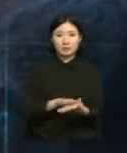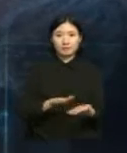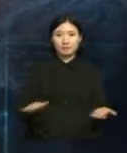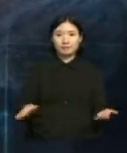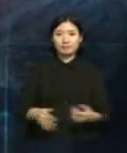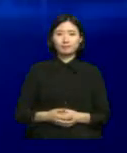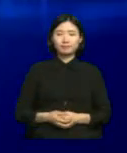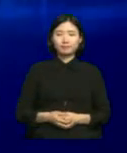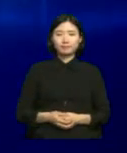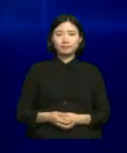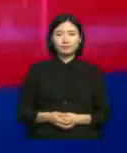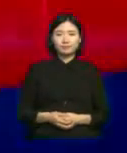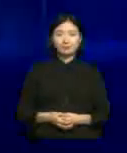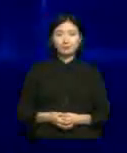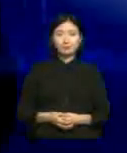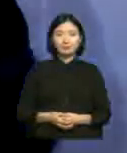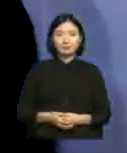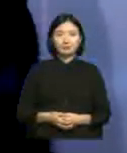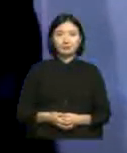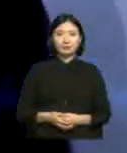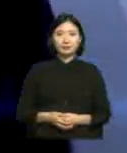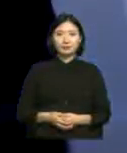조성협 기자입니다.